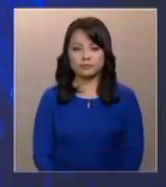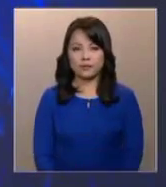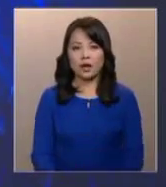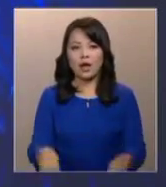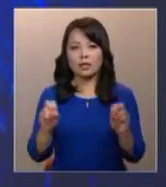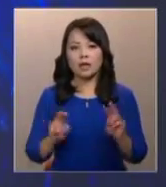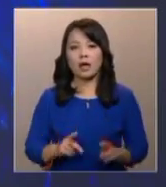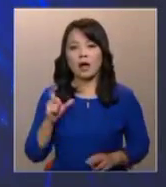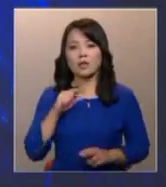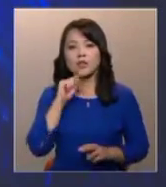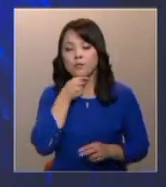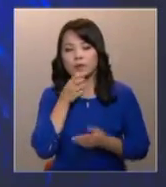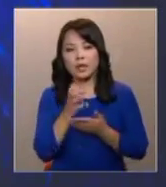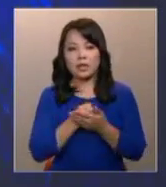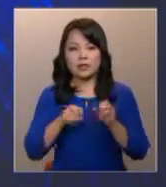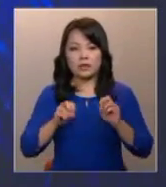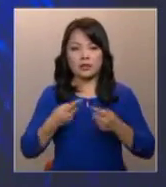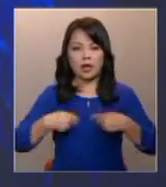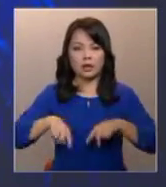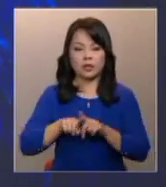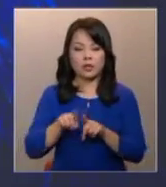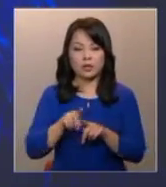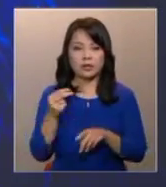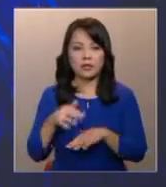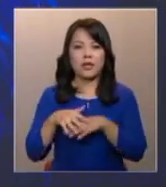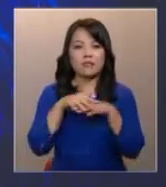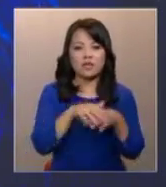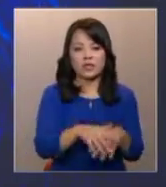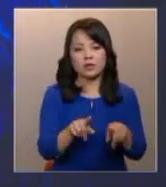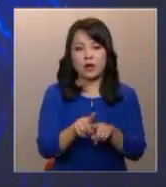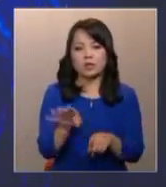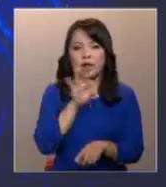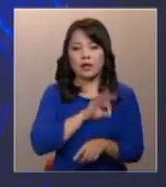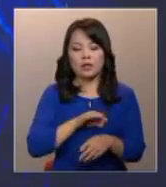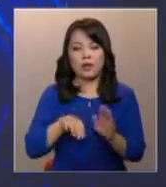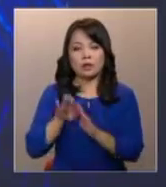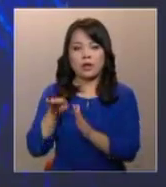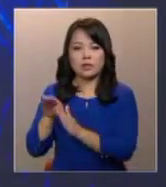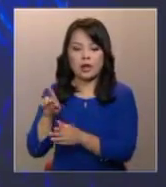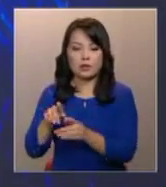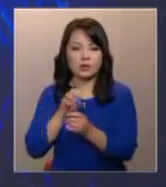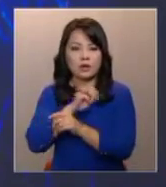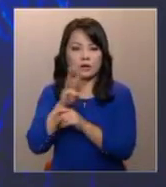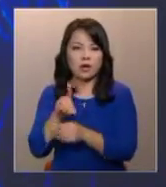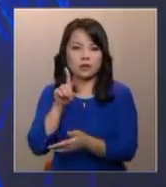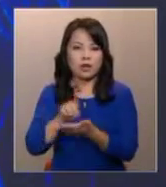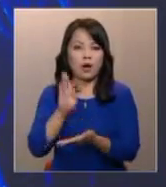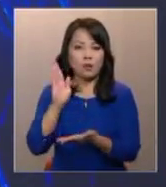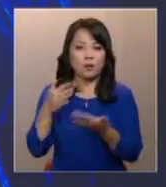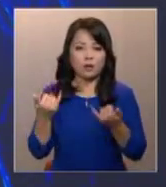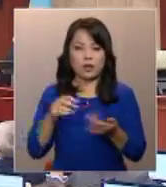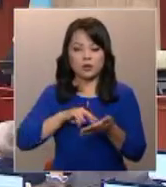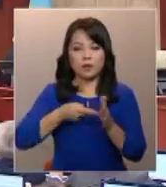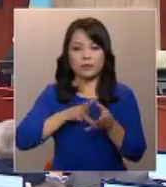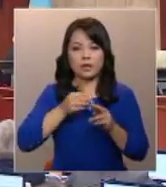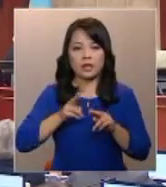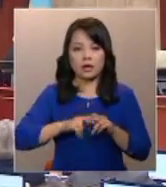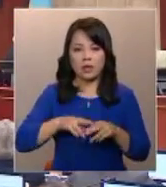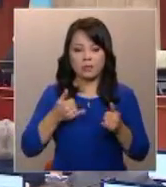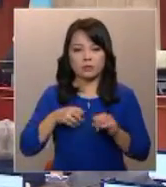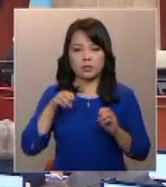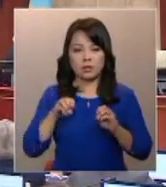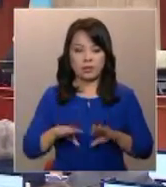Арнайы экономикалық аймақтарда жұмыс жасап жатқан инвесторлар үшін қолайлы жағдай жасалады. Оны жетілдіру үшін тиісті заң